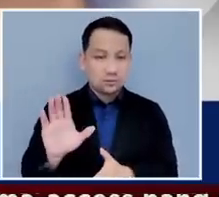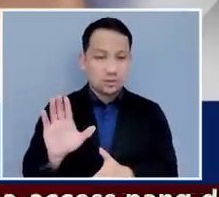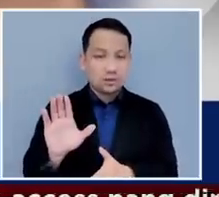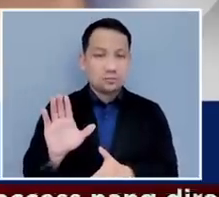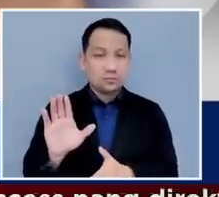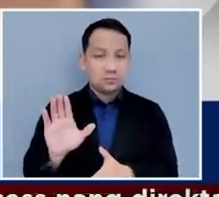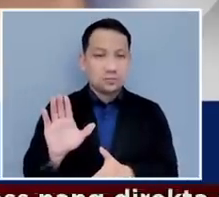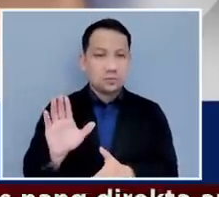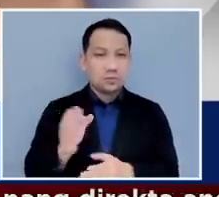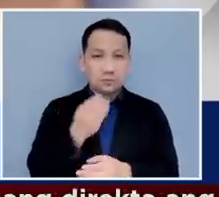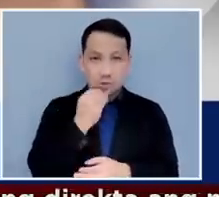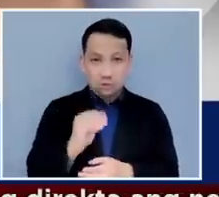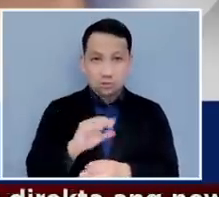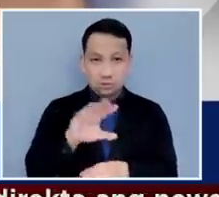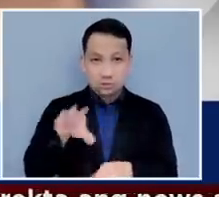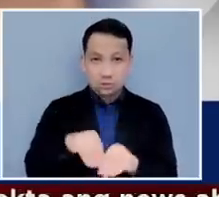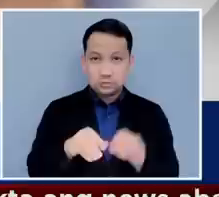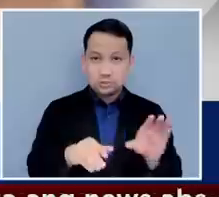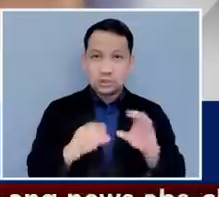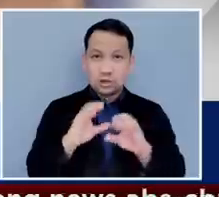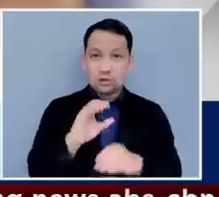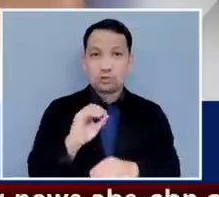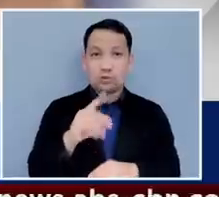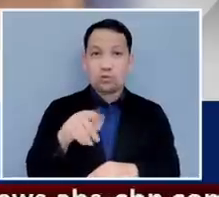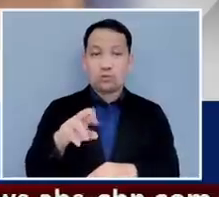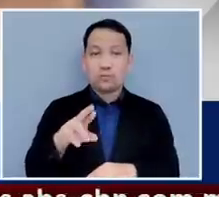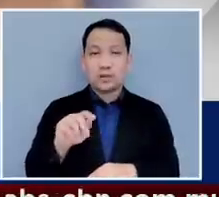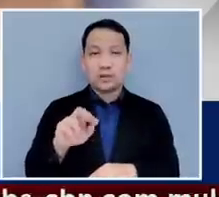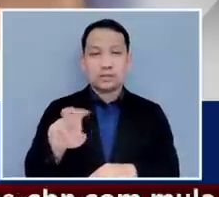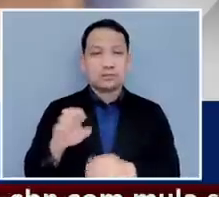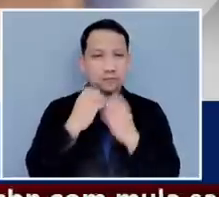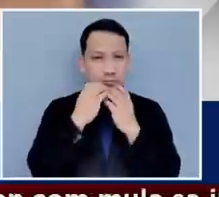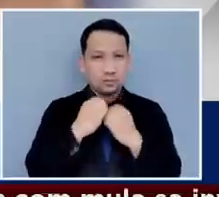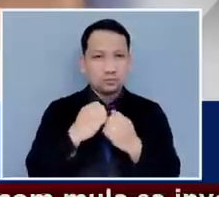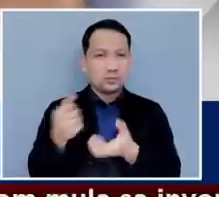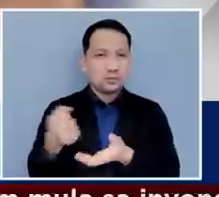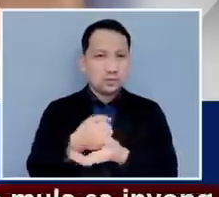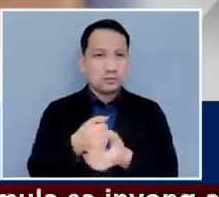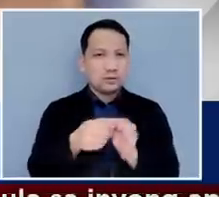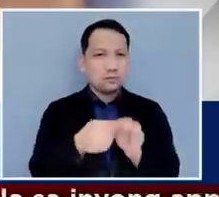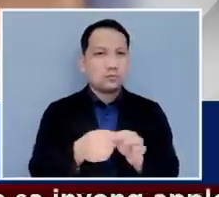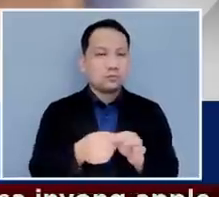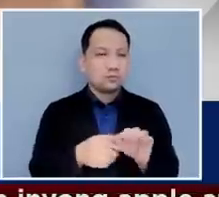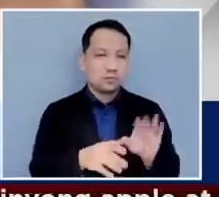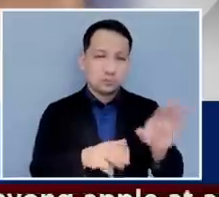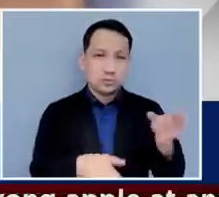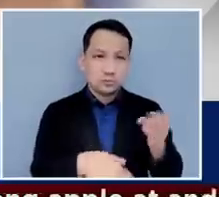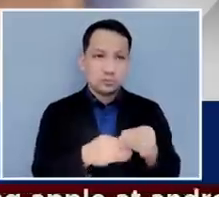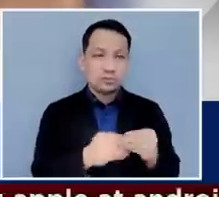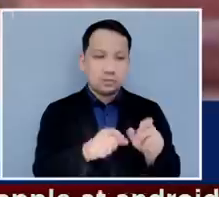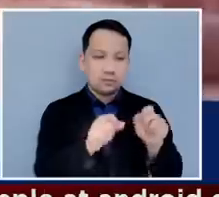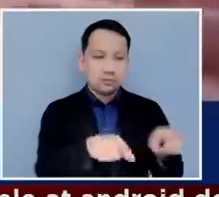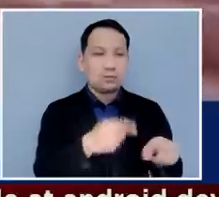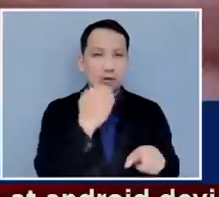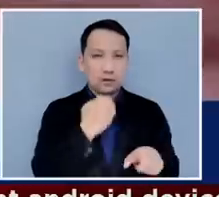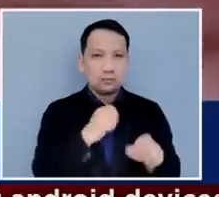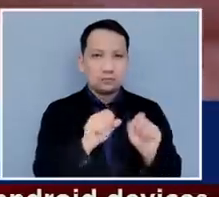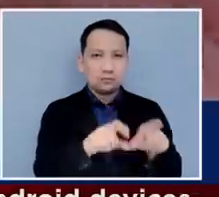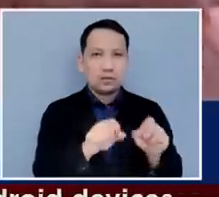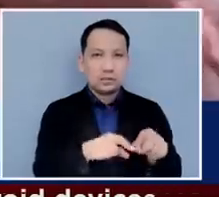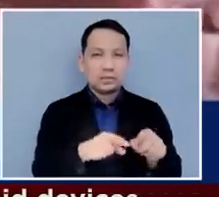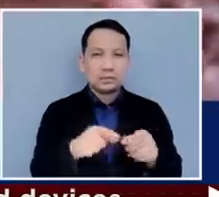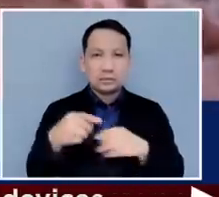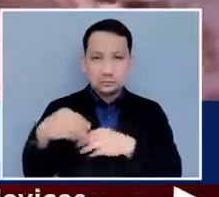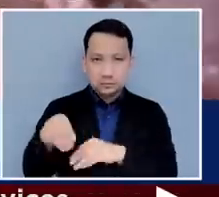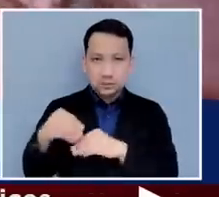ng order sa ating mga co-ops para mas mura din po nila makuha at mas mura din po nila maibibenta sa palengke. Pag-aaralan